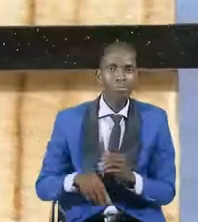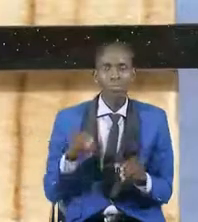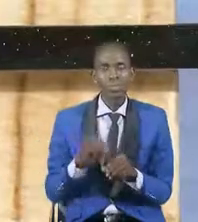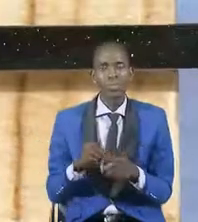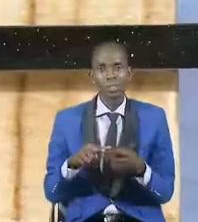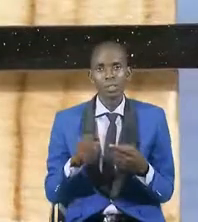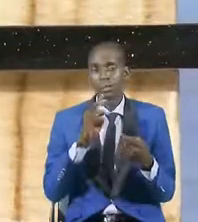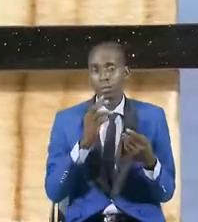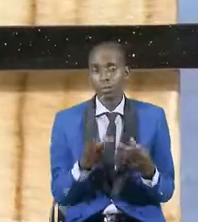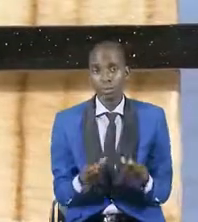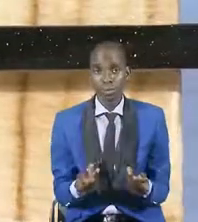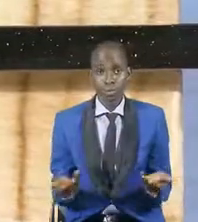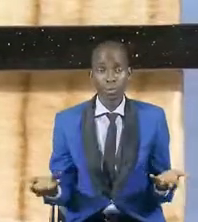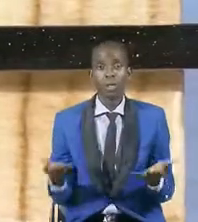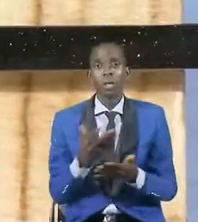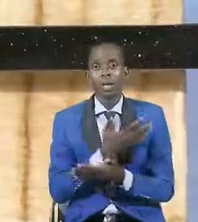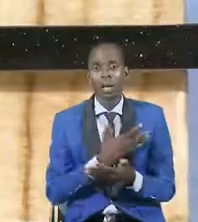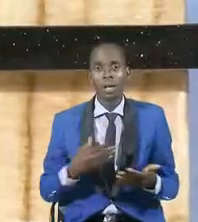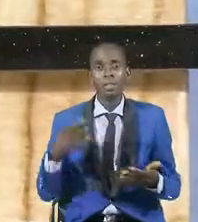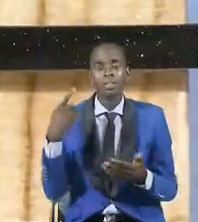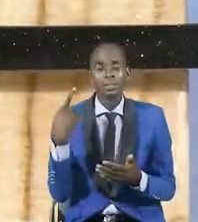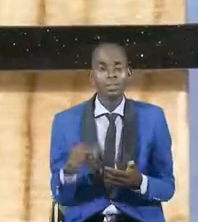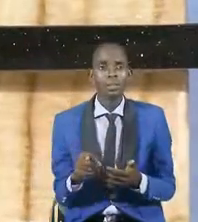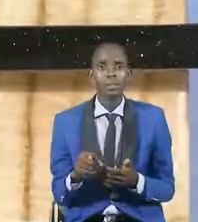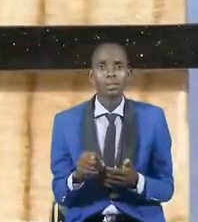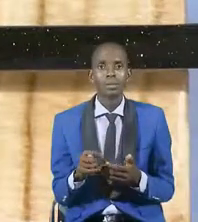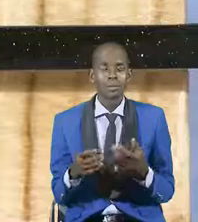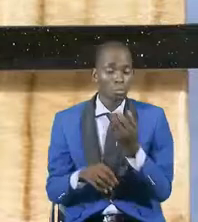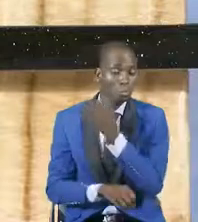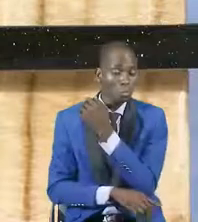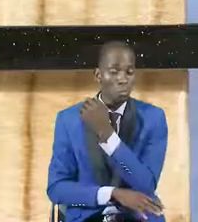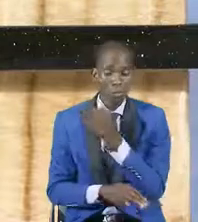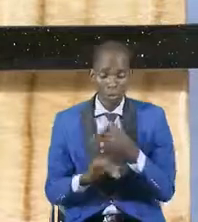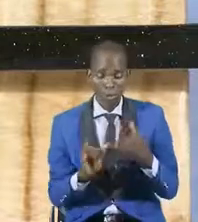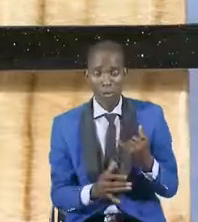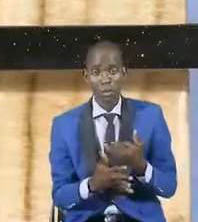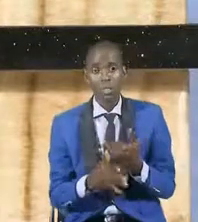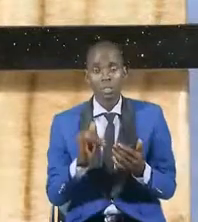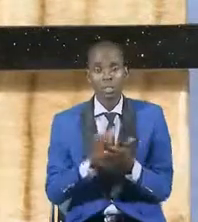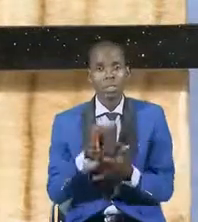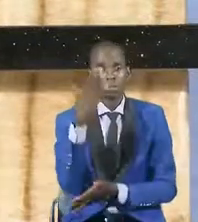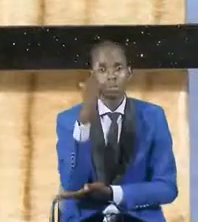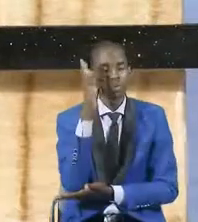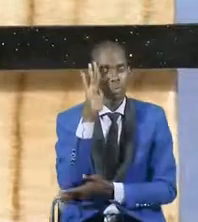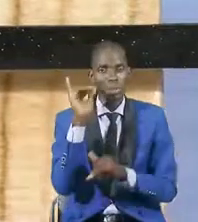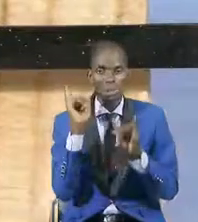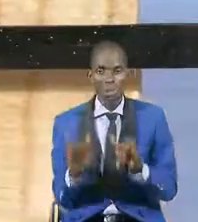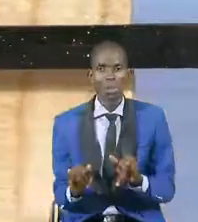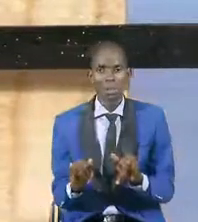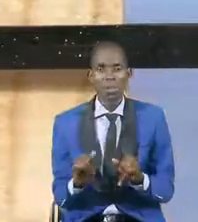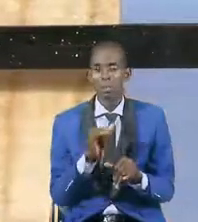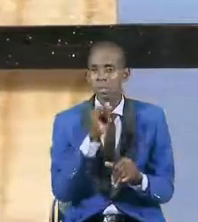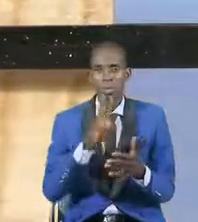et le vent souffle, l'arbre reste debout et comme le vent souffle,